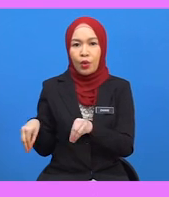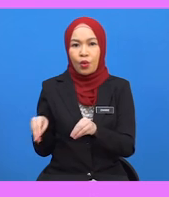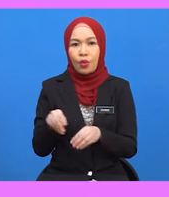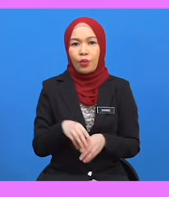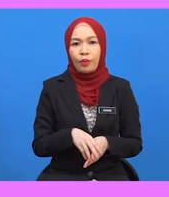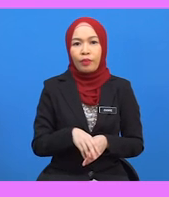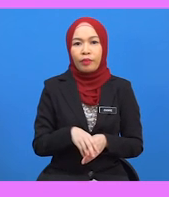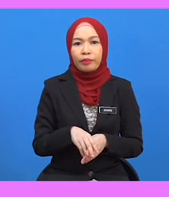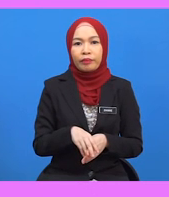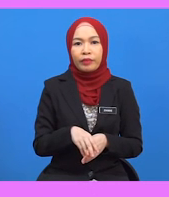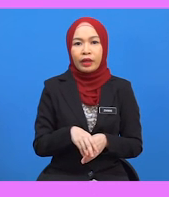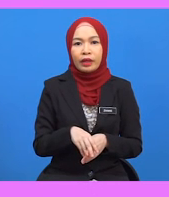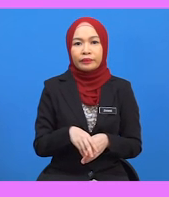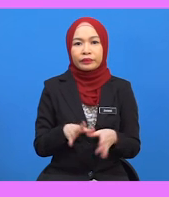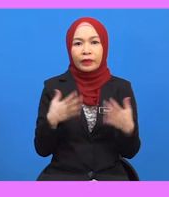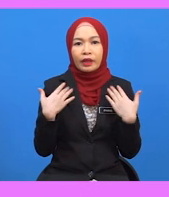senarai.